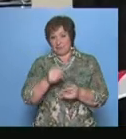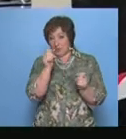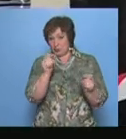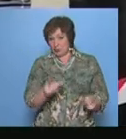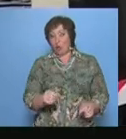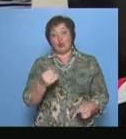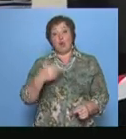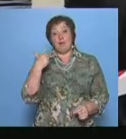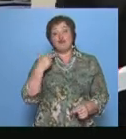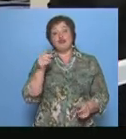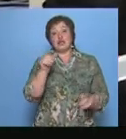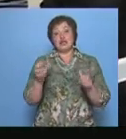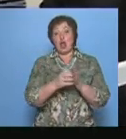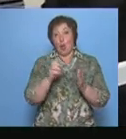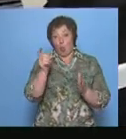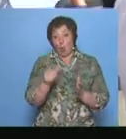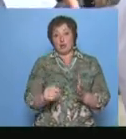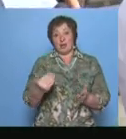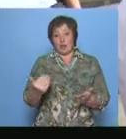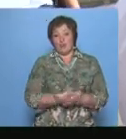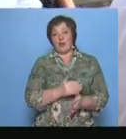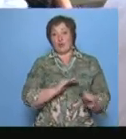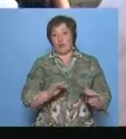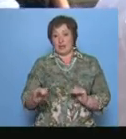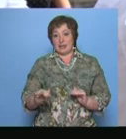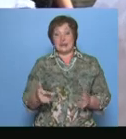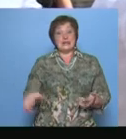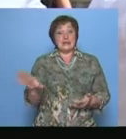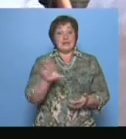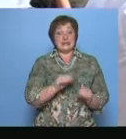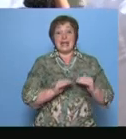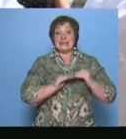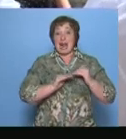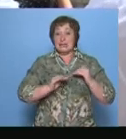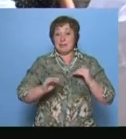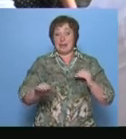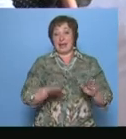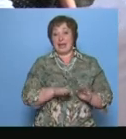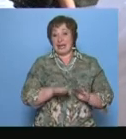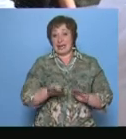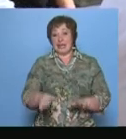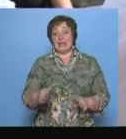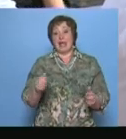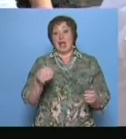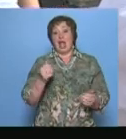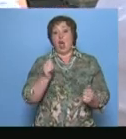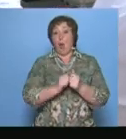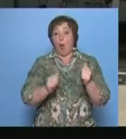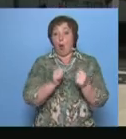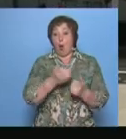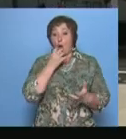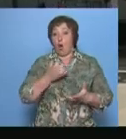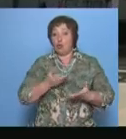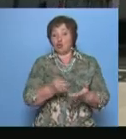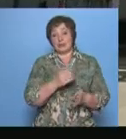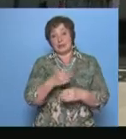стекольщики запускают новую линию. А здесь все, значит, транспортные линии, печь отжига, сортировка, упаковка.